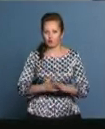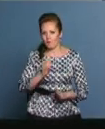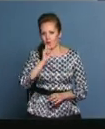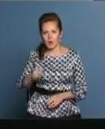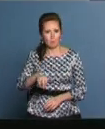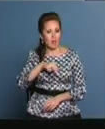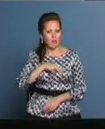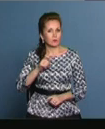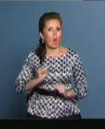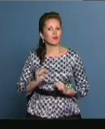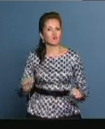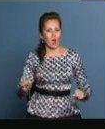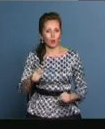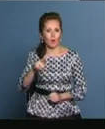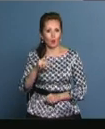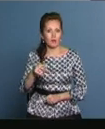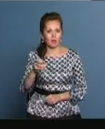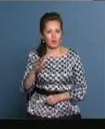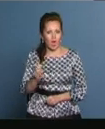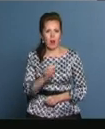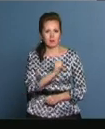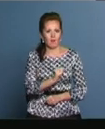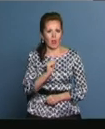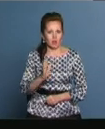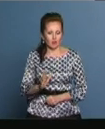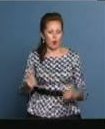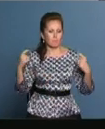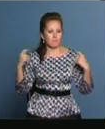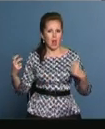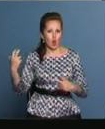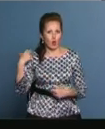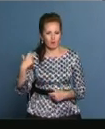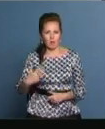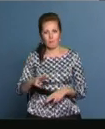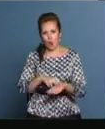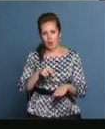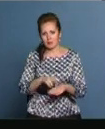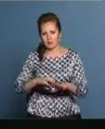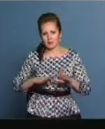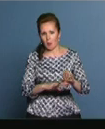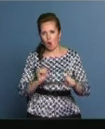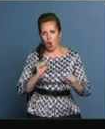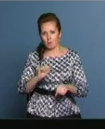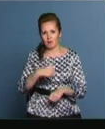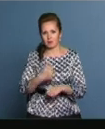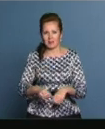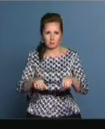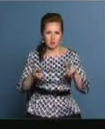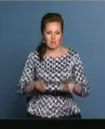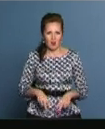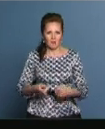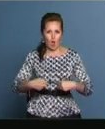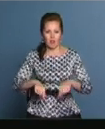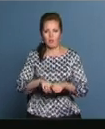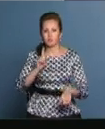«За отвагу» Груздева Алексея Владимировича, полковника полиции, заместителя командира специального отряда быстрого